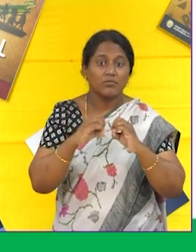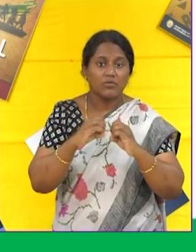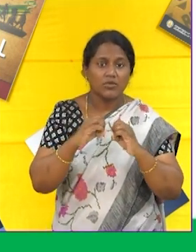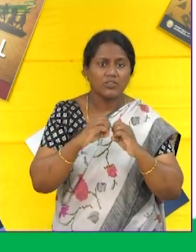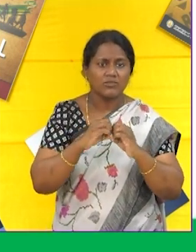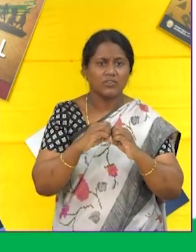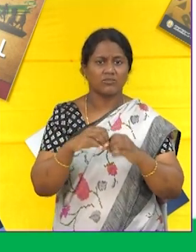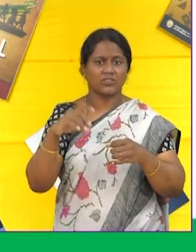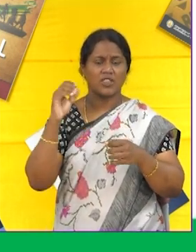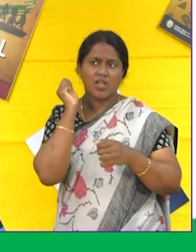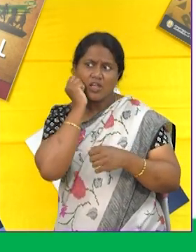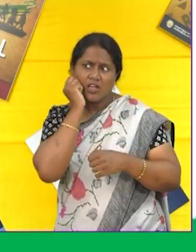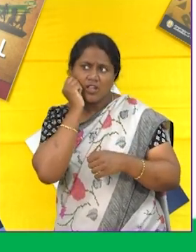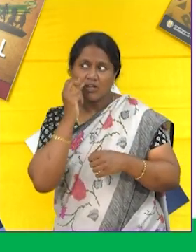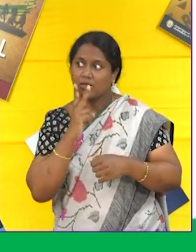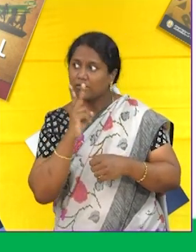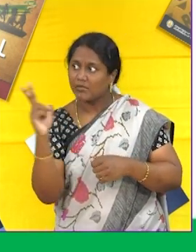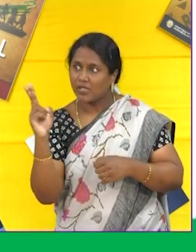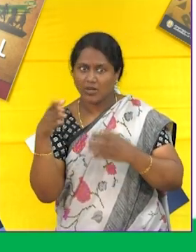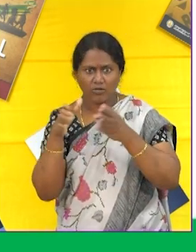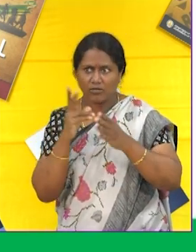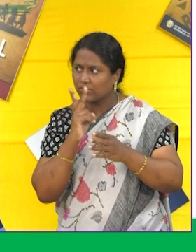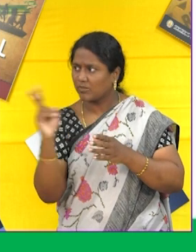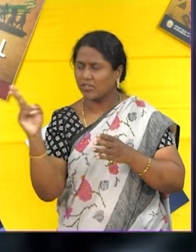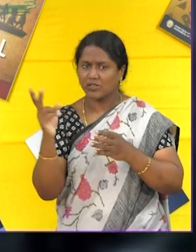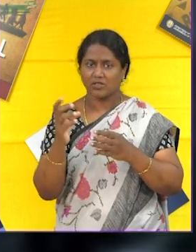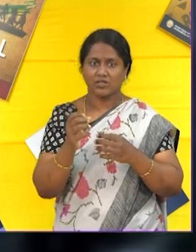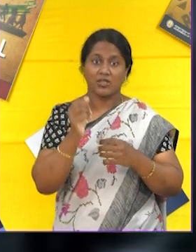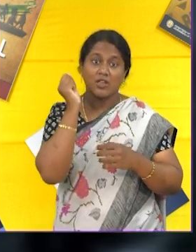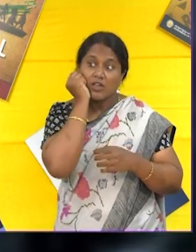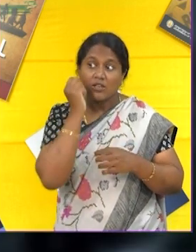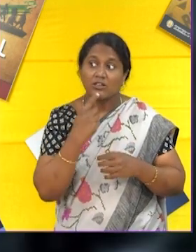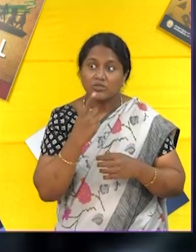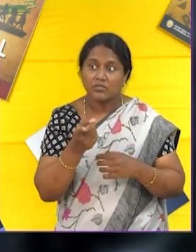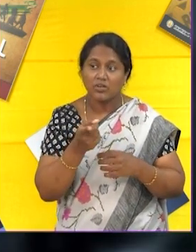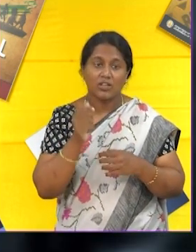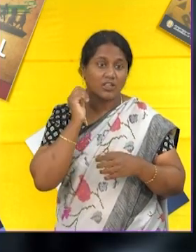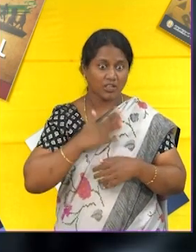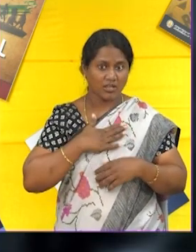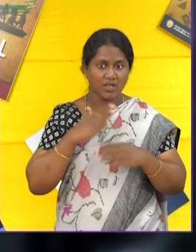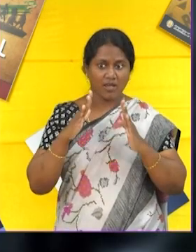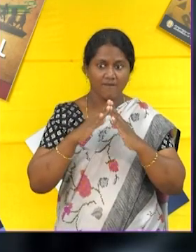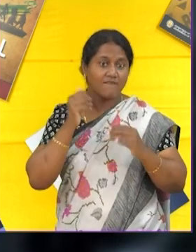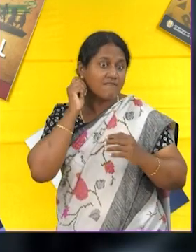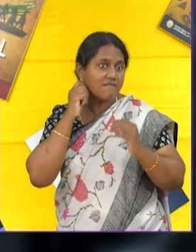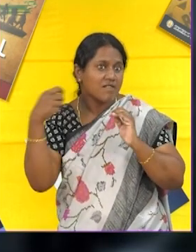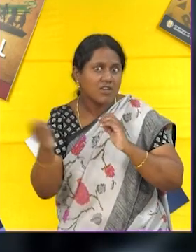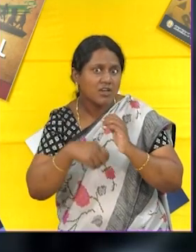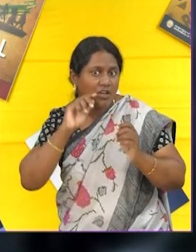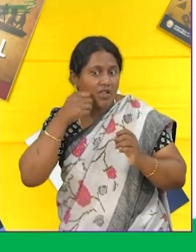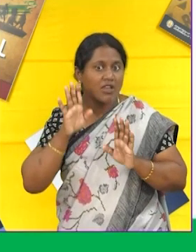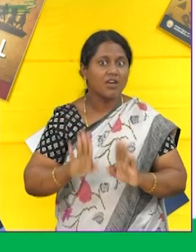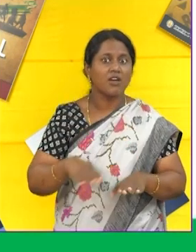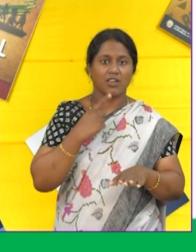போர்ட்வெல். பர்க்லர்ஸ், ஷீ ஷவுட்டட். கொள்ளைக்காரர்கள் அப்படின்னு யார் கத்துறா? அம்மா